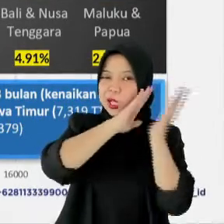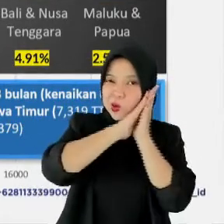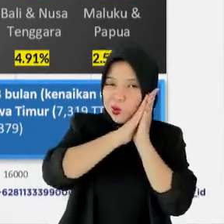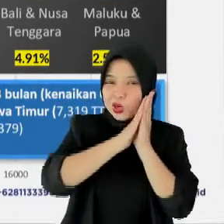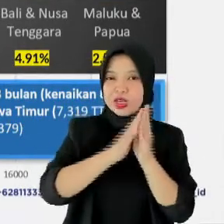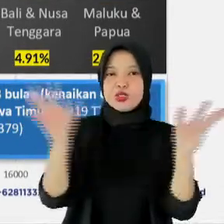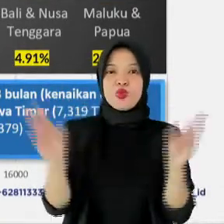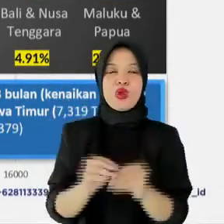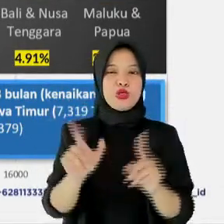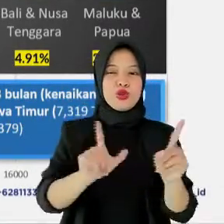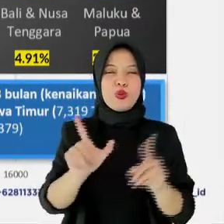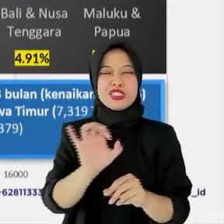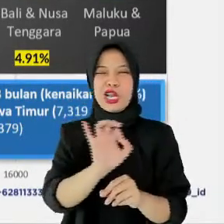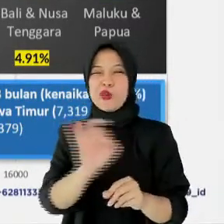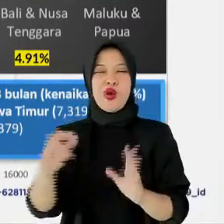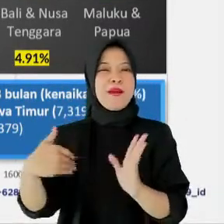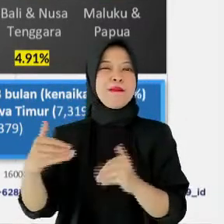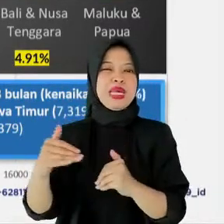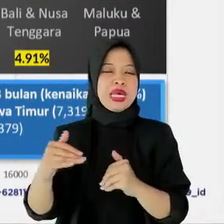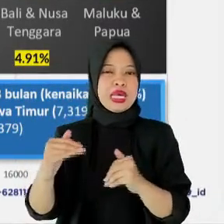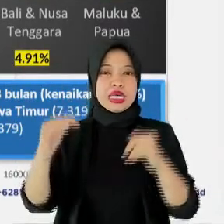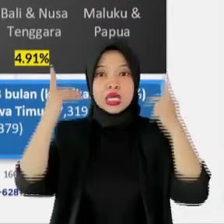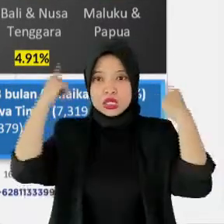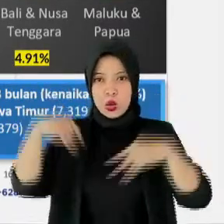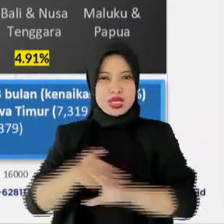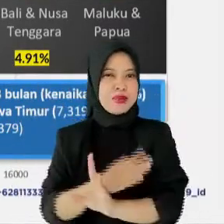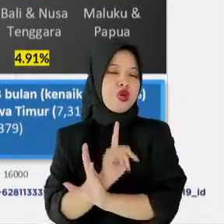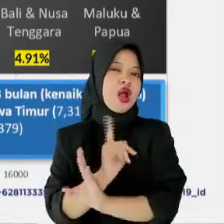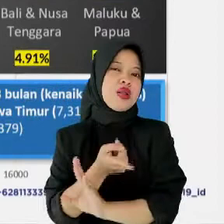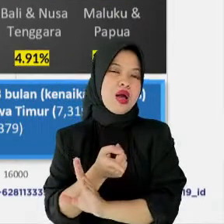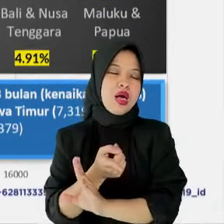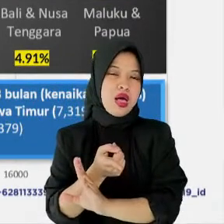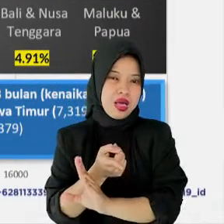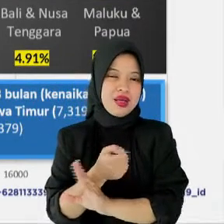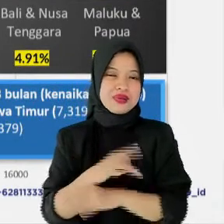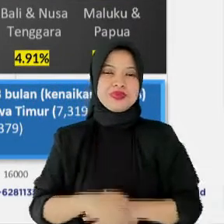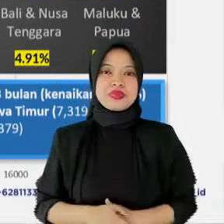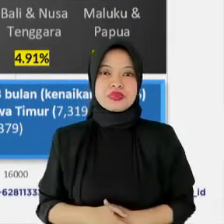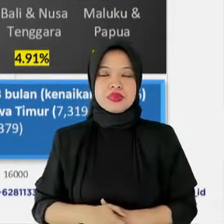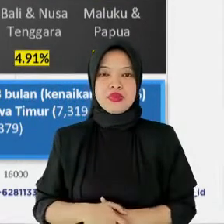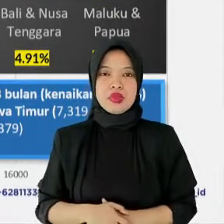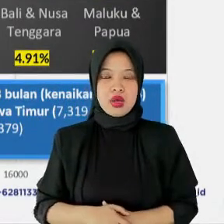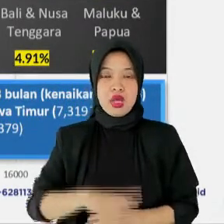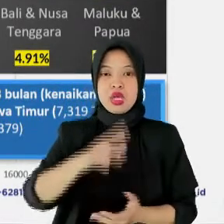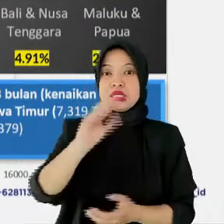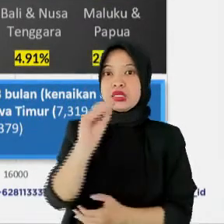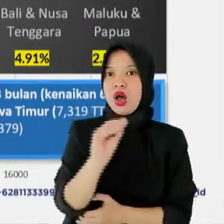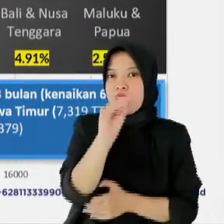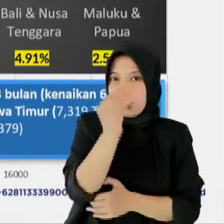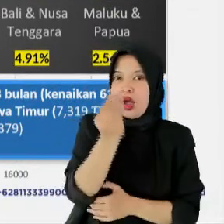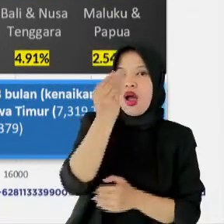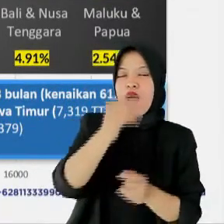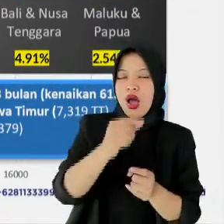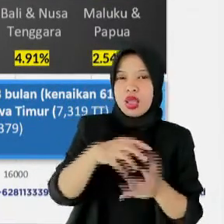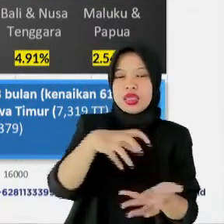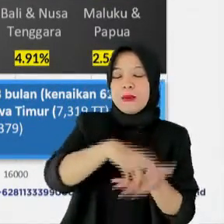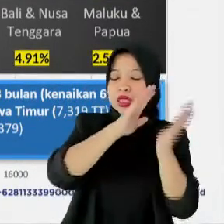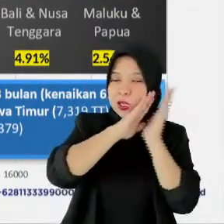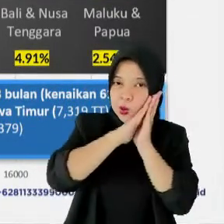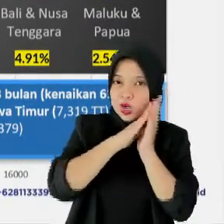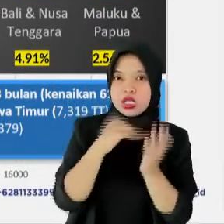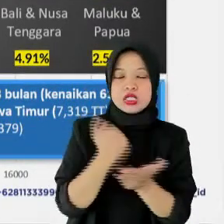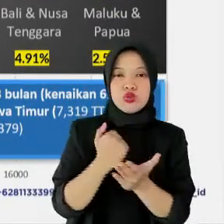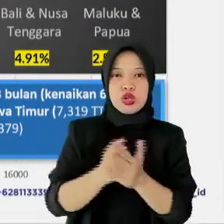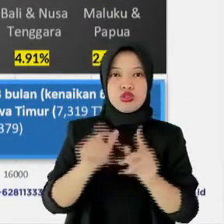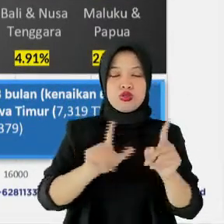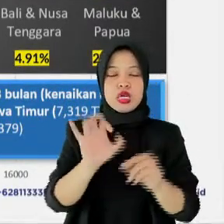angka 17 ribuan. Jawa Timur juga banyak 17 ribuan. Tapi sebagai catatan dokter lah DKI Jakarta ini jumlah tempat tidurnya sebenarnya